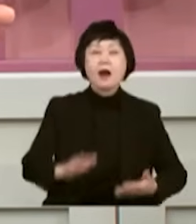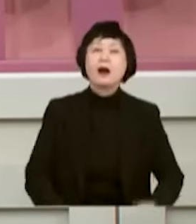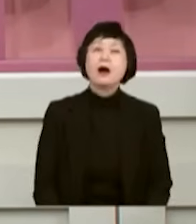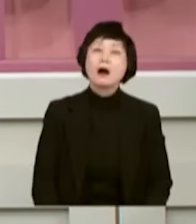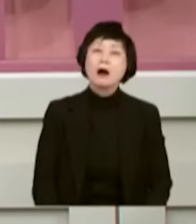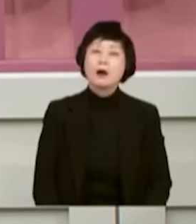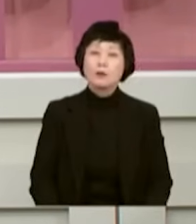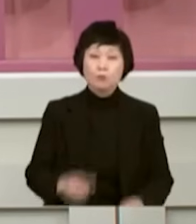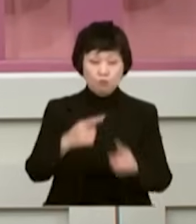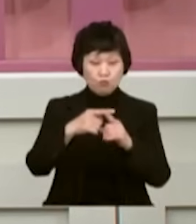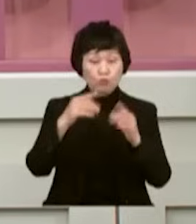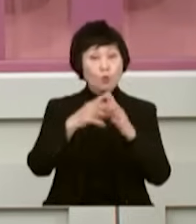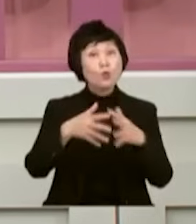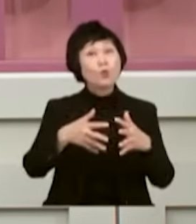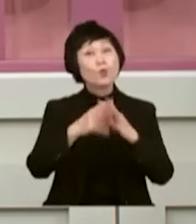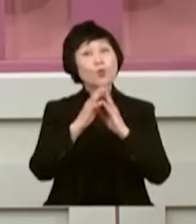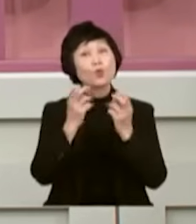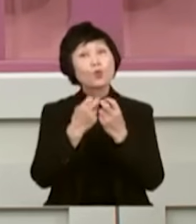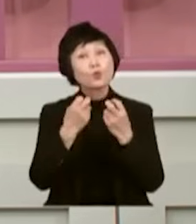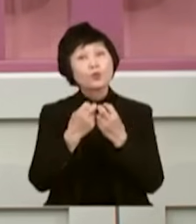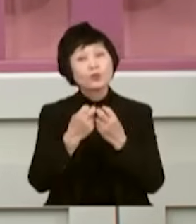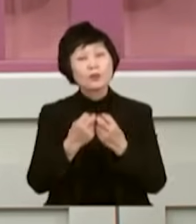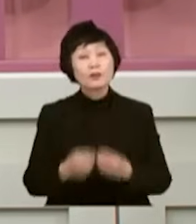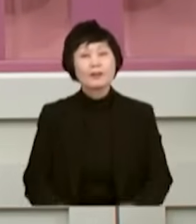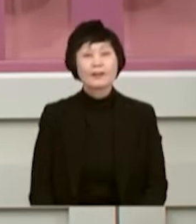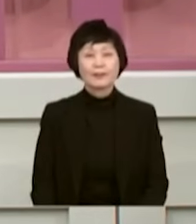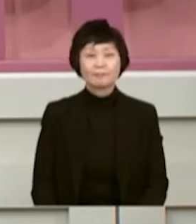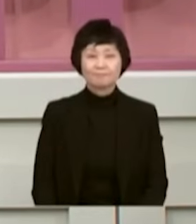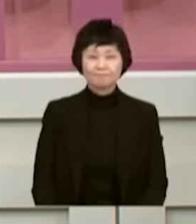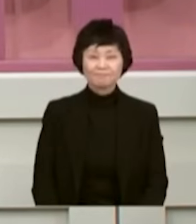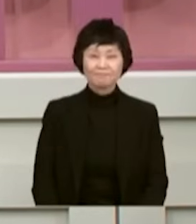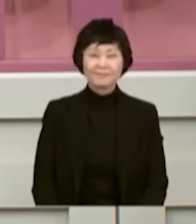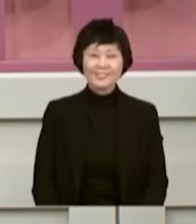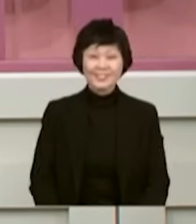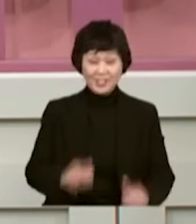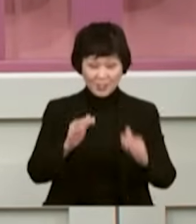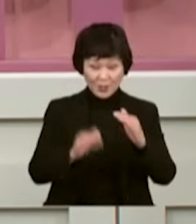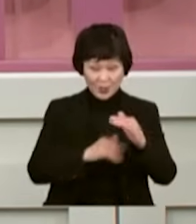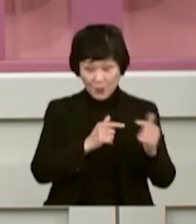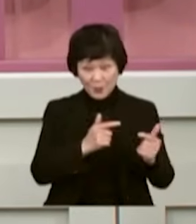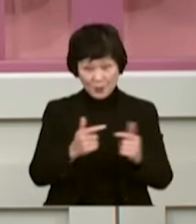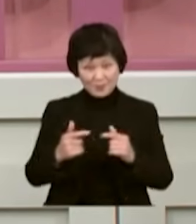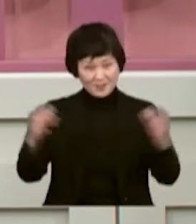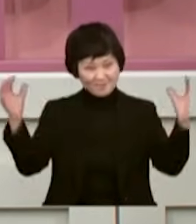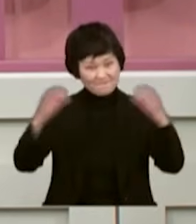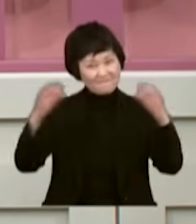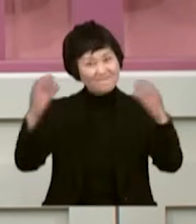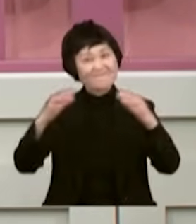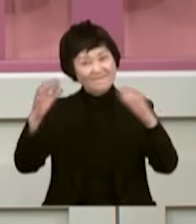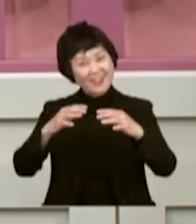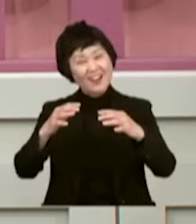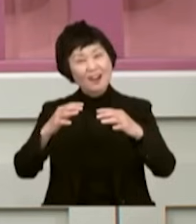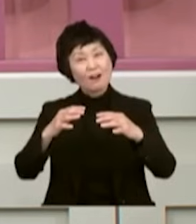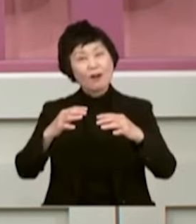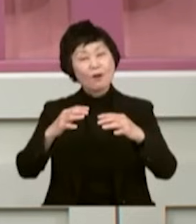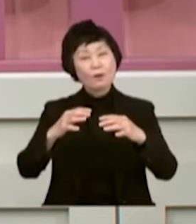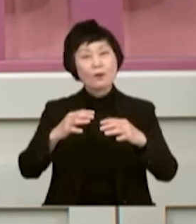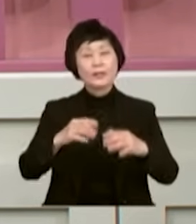우리 성도님들 저녁에 다 모이라 그랬죠. 네. 네. 그리고 솔직히 얘기했어요. 여러분 네. 교회가 어려움을